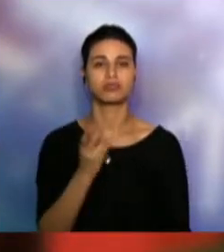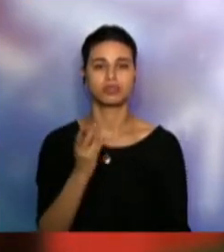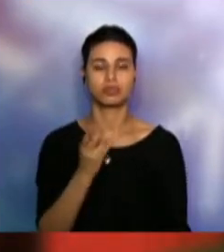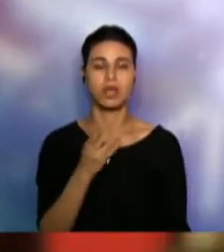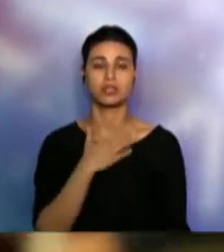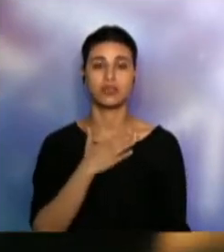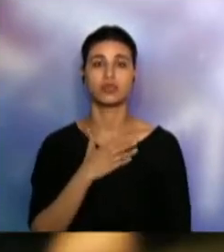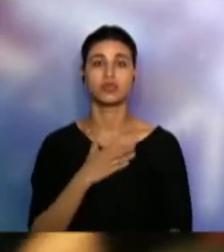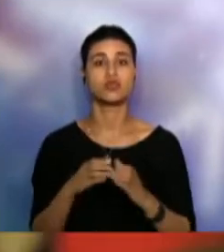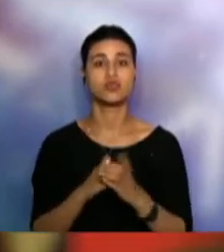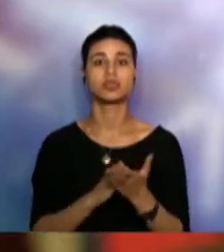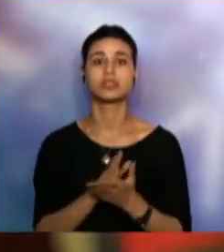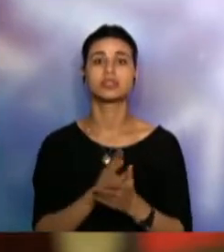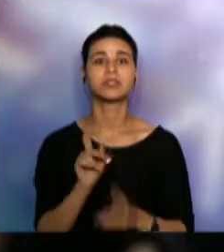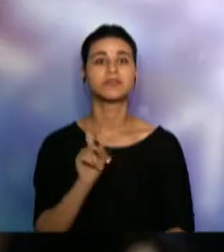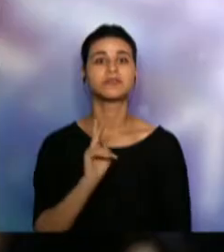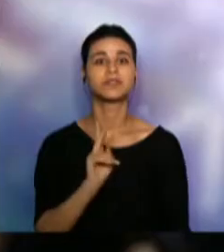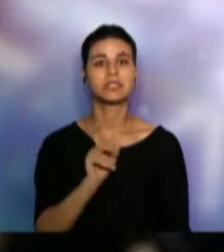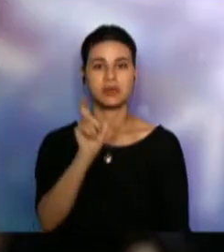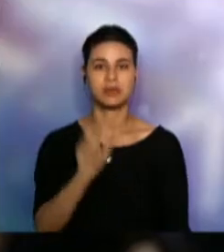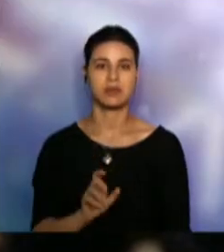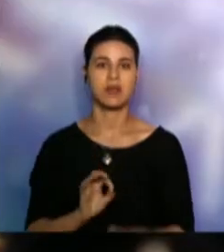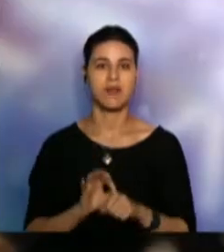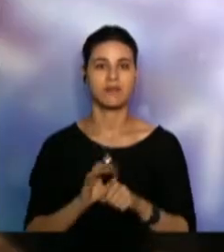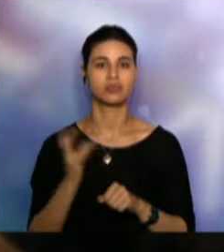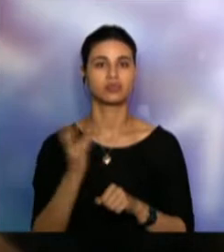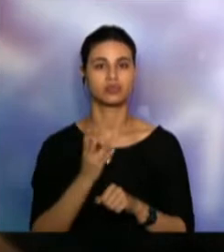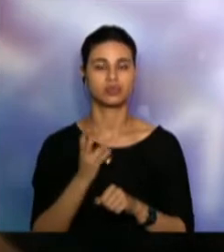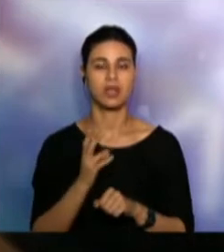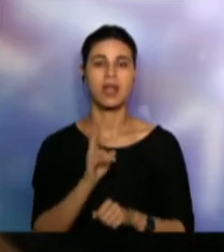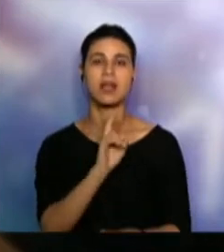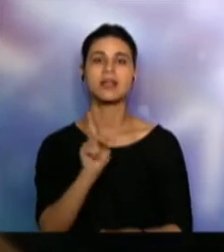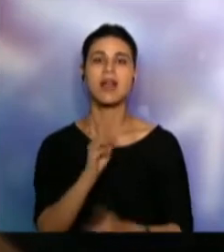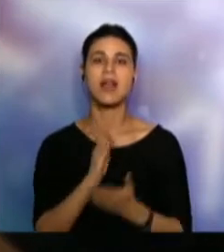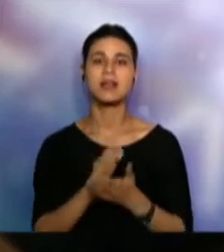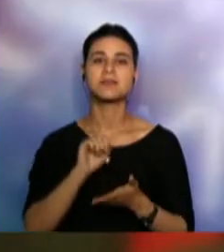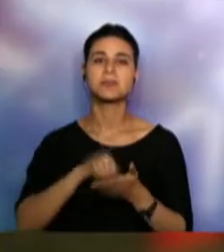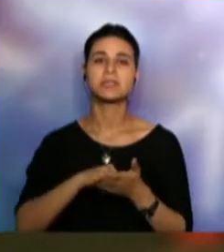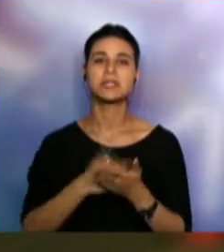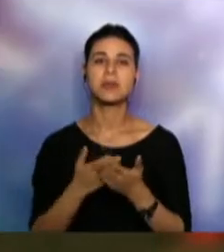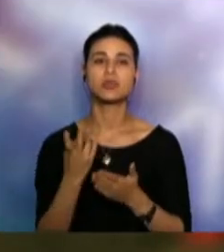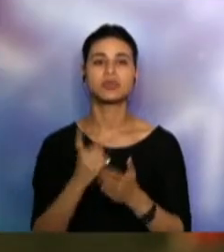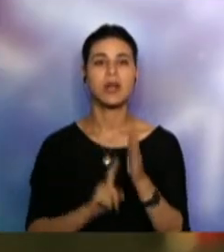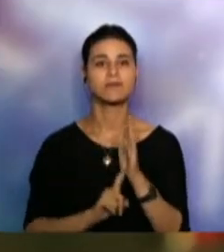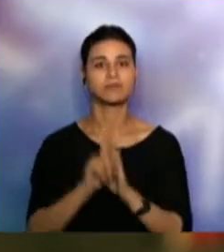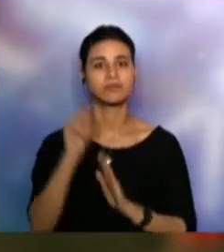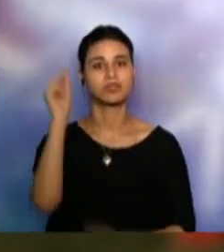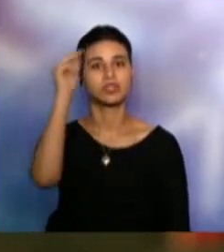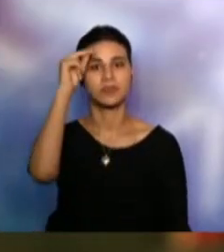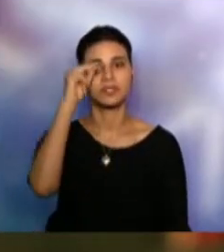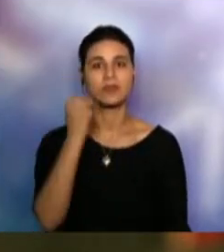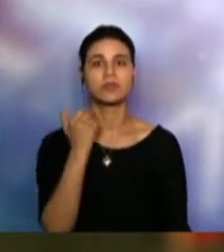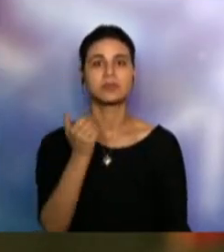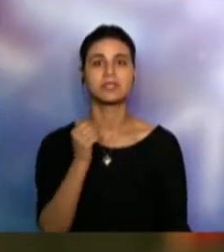მიმართულება პაციენტზეა ორიენტირებული. ვცდილობთ დაავადების გამომწვევი გენეტიკური მიზეზი დავადგინოთ, შევისწავლოთ